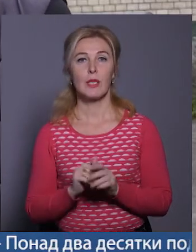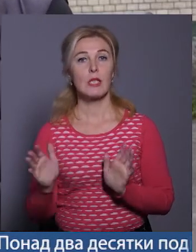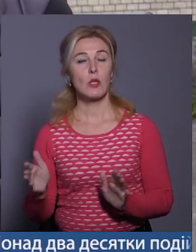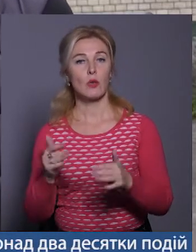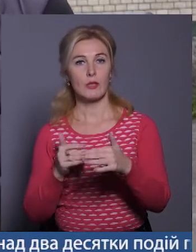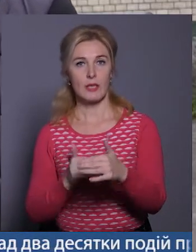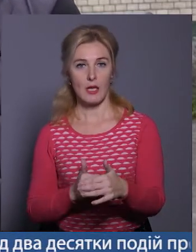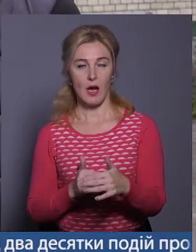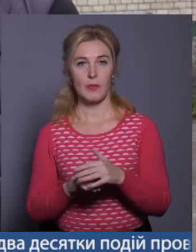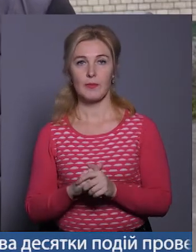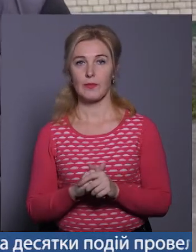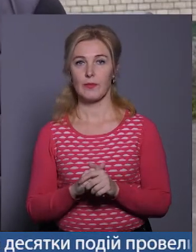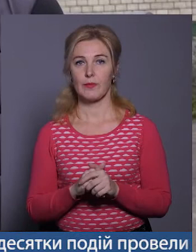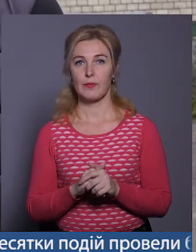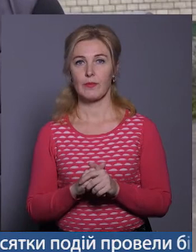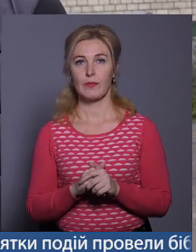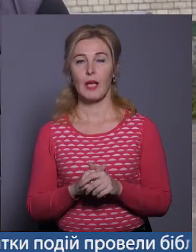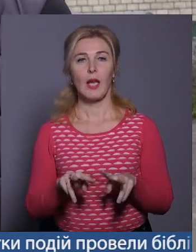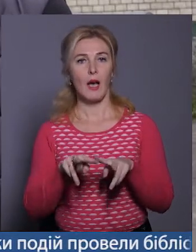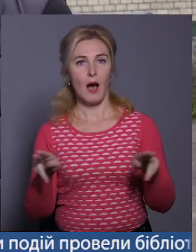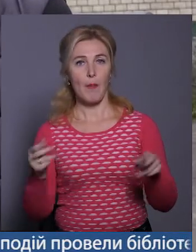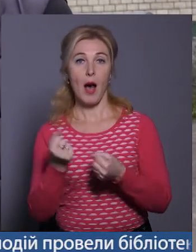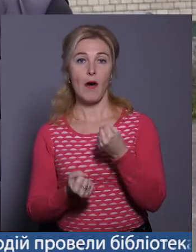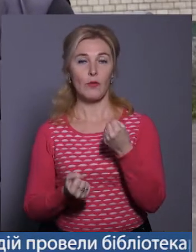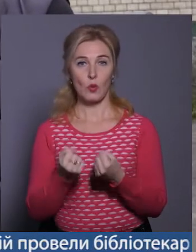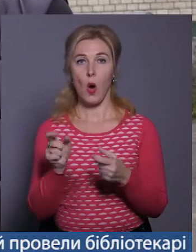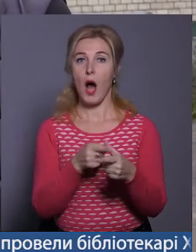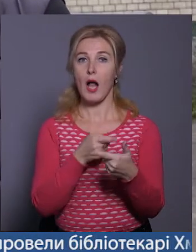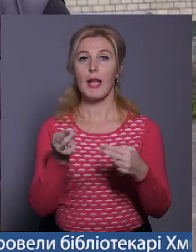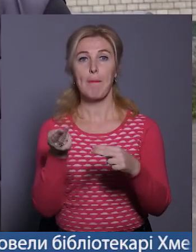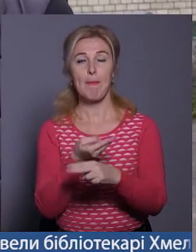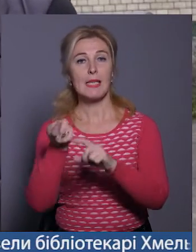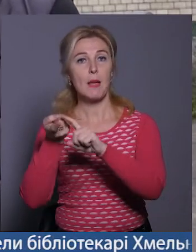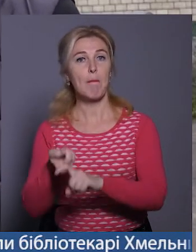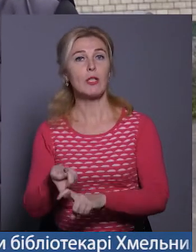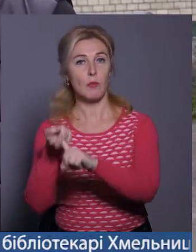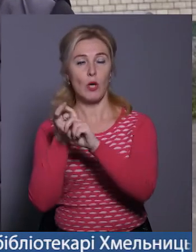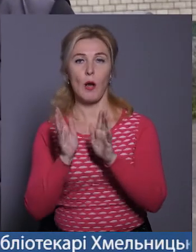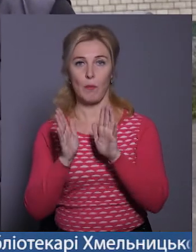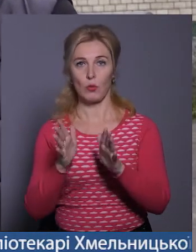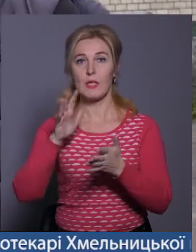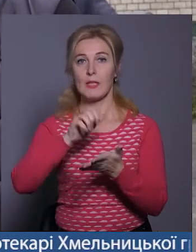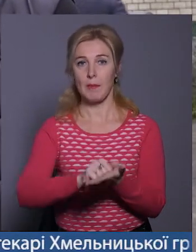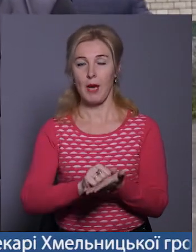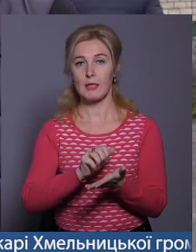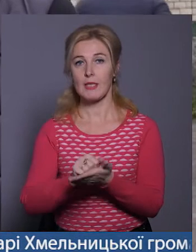контейнерами. І точнісінько такий самий автомобіль, але вже без маніпулятора, буде займатися